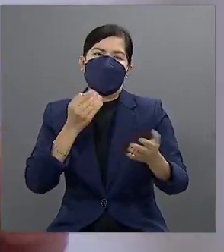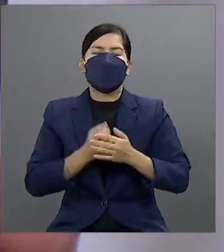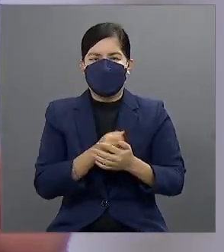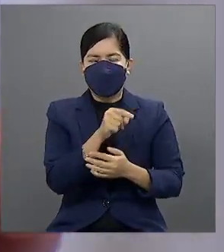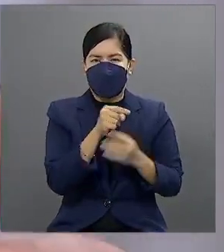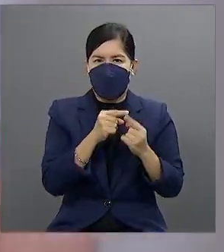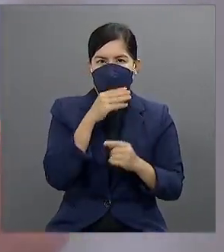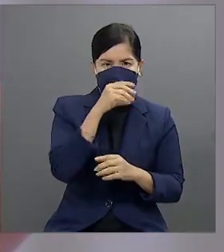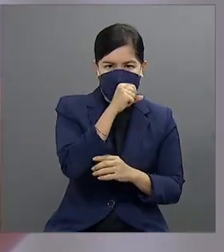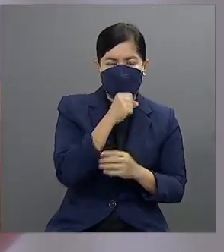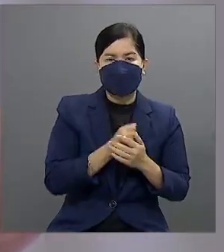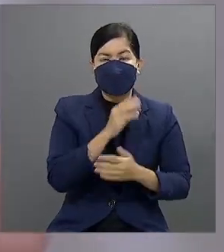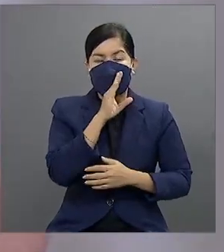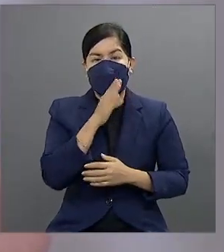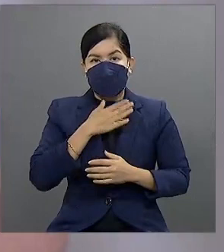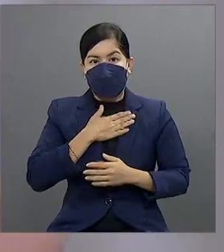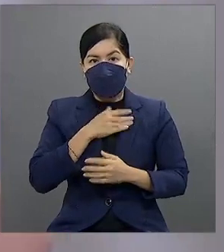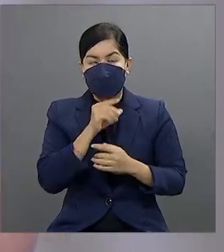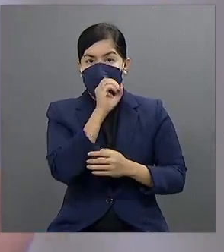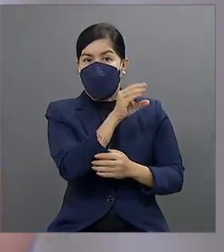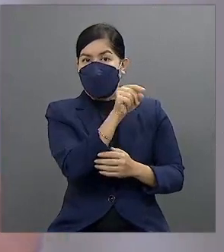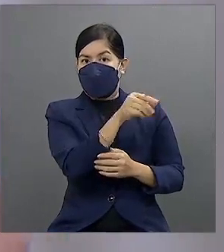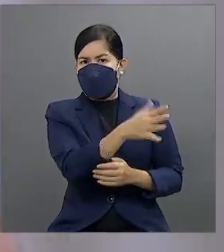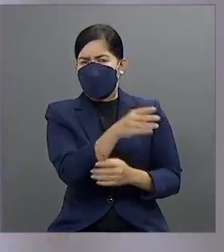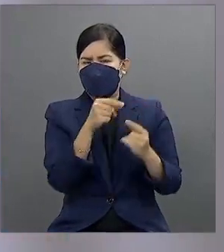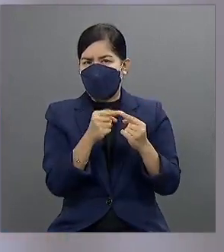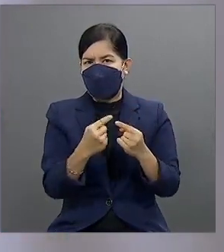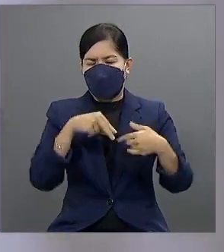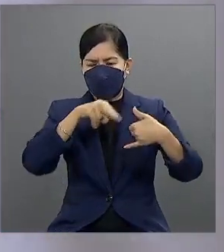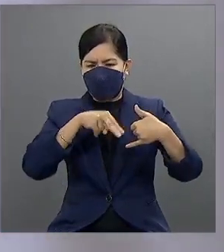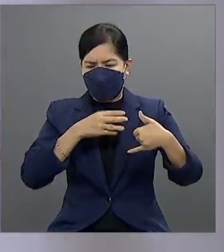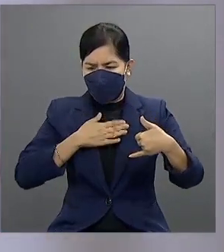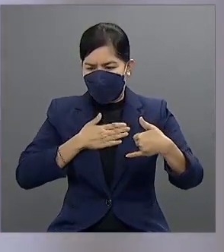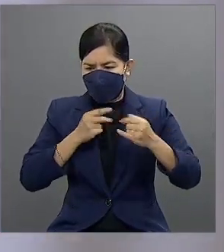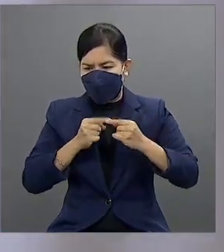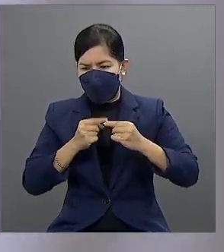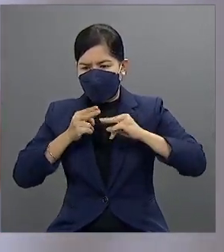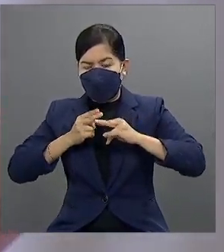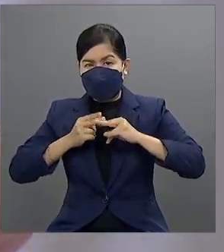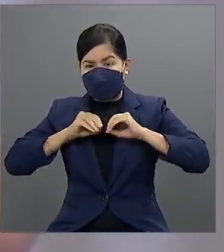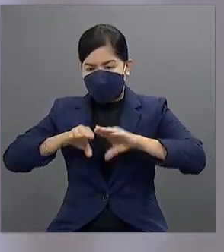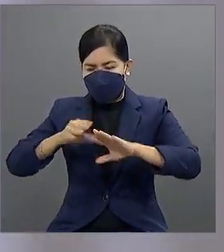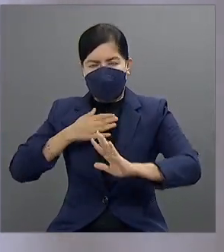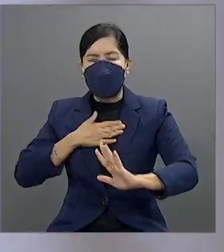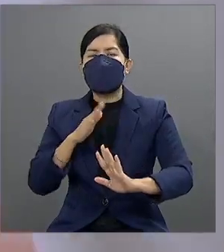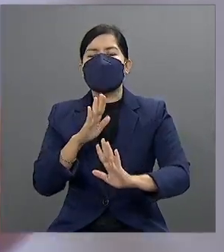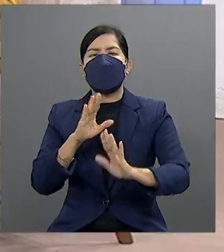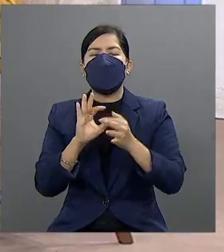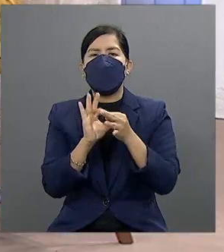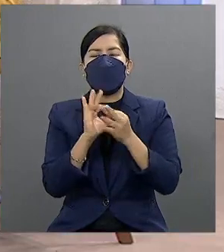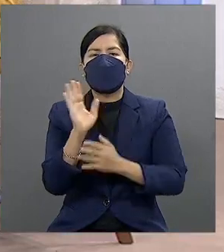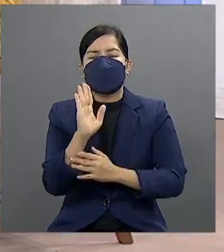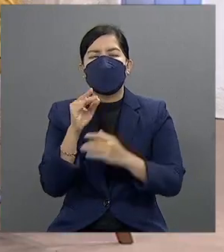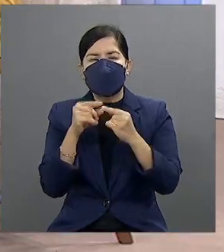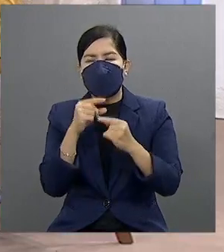าไปส่งให้ที่นี่เราจะโดนตรวจสอบหรือเปล่าเราจะโดนไปเผยแพร่ต่อหรือเปล่าไม่ต้องกลัวนะครับกกต.บอกว่าปลอดภัยแน่นอนนะฮะ ใ